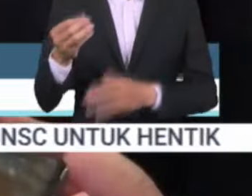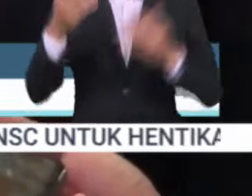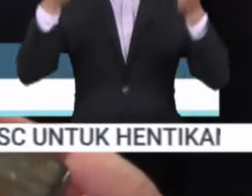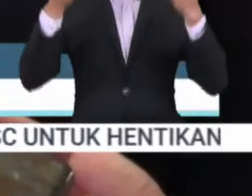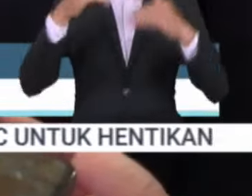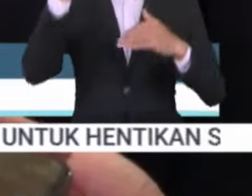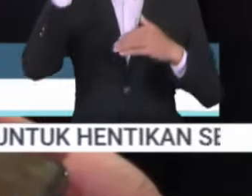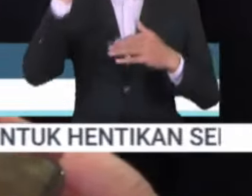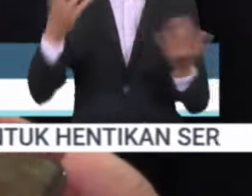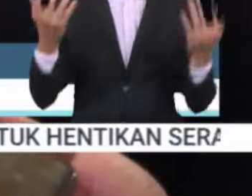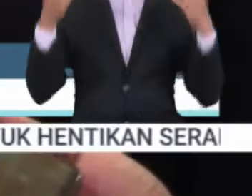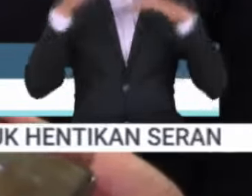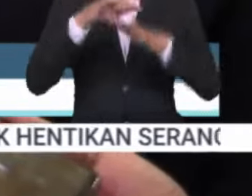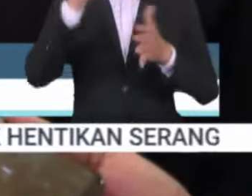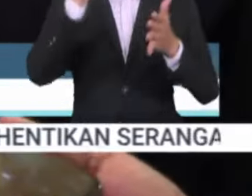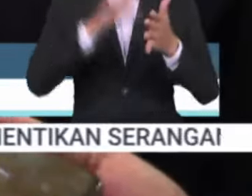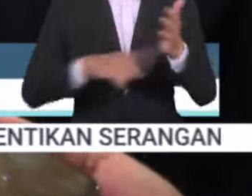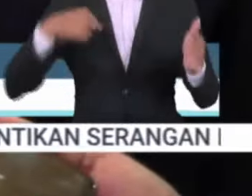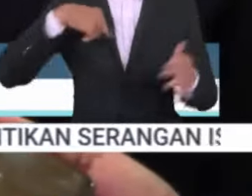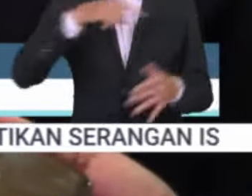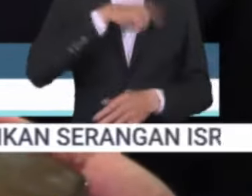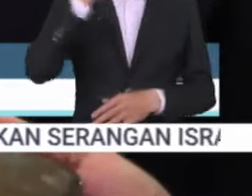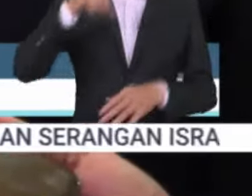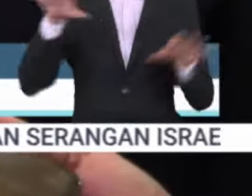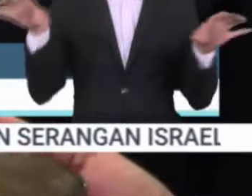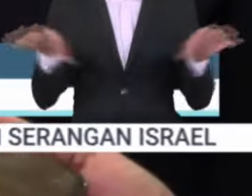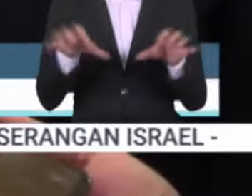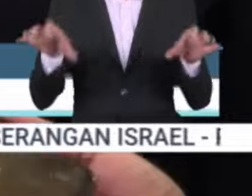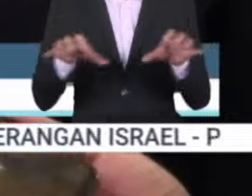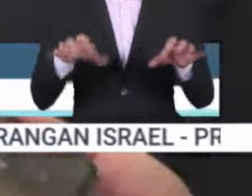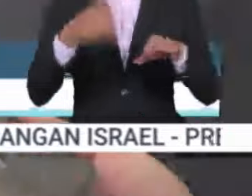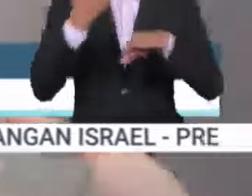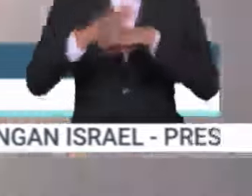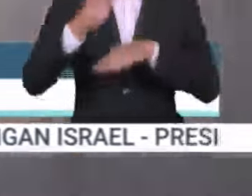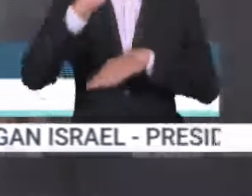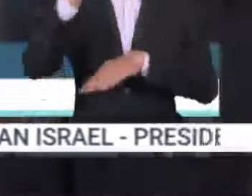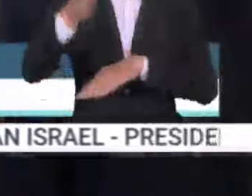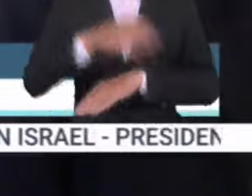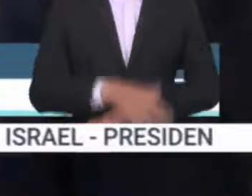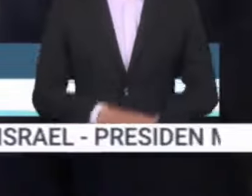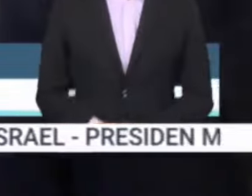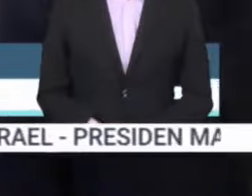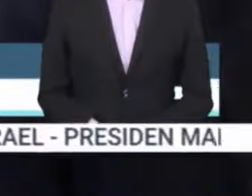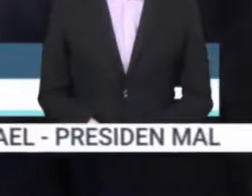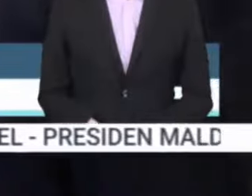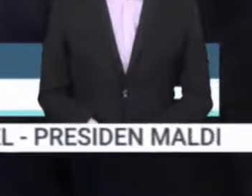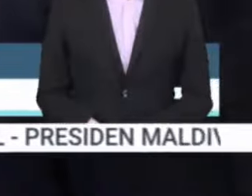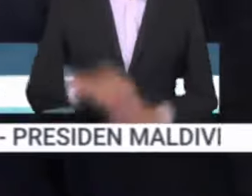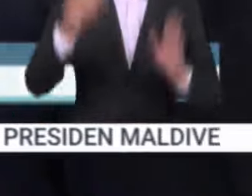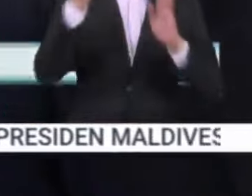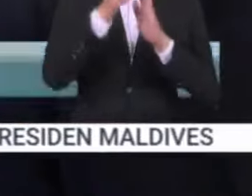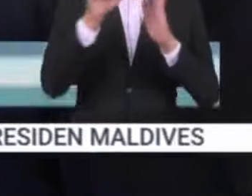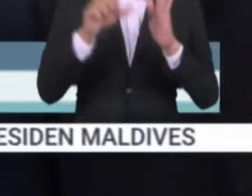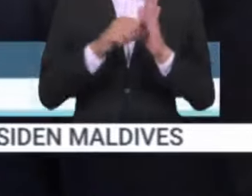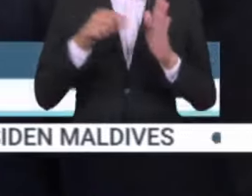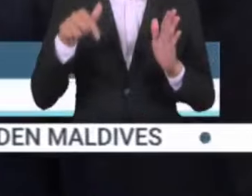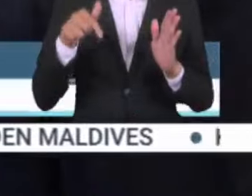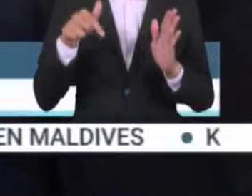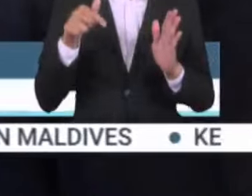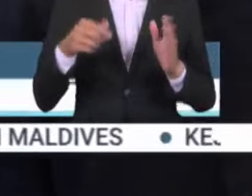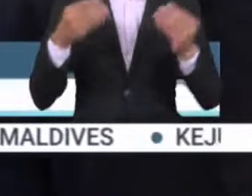apa sesi libat urus dan apa input yang kita perlu buat selepas ini. Akta ini dia